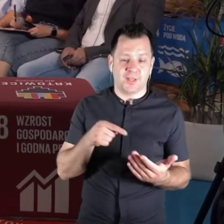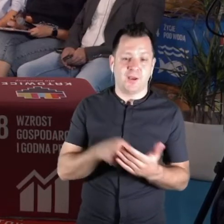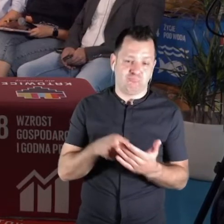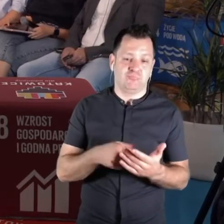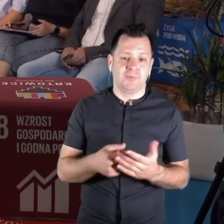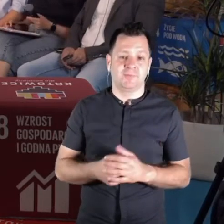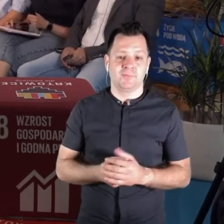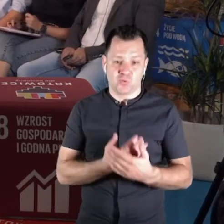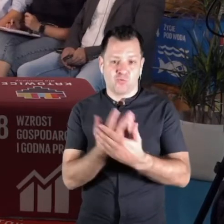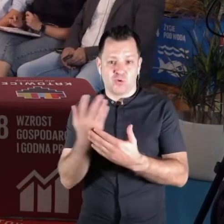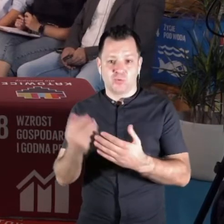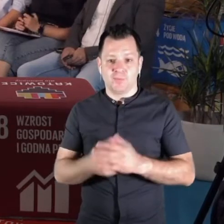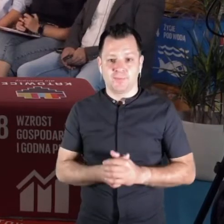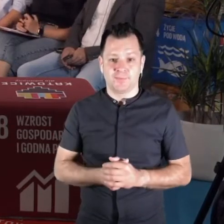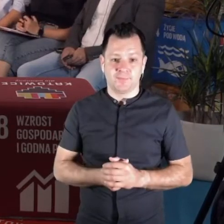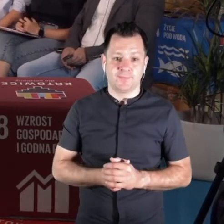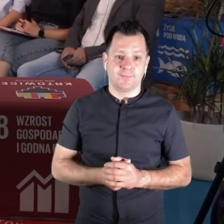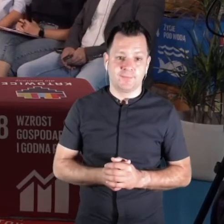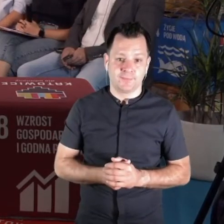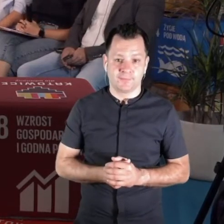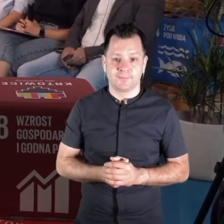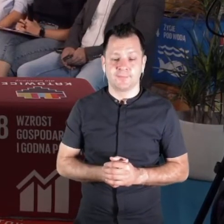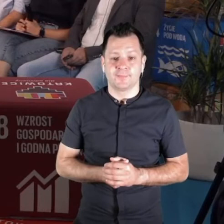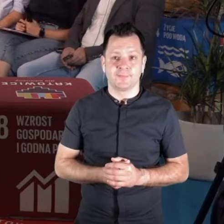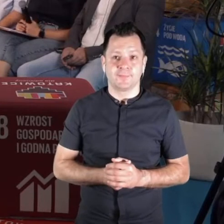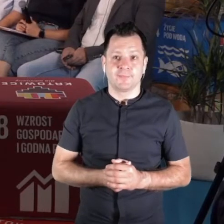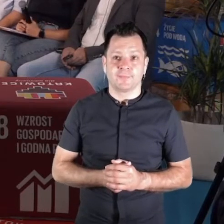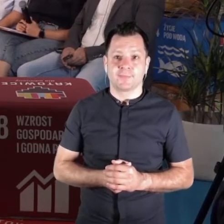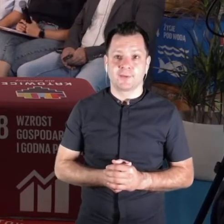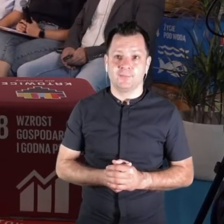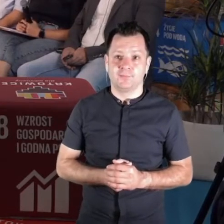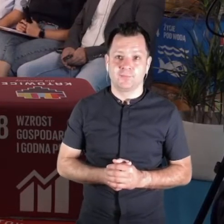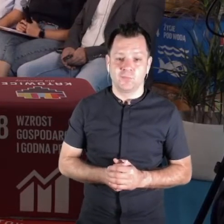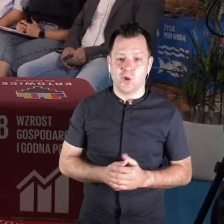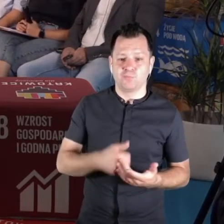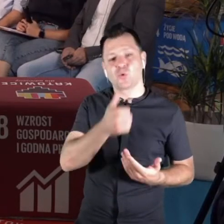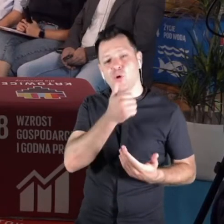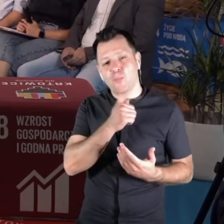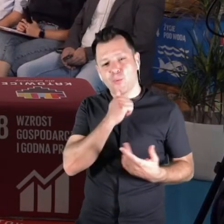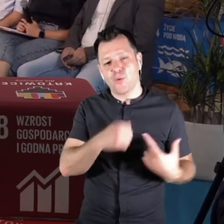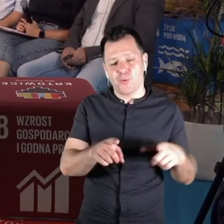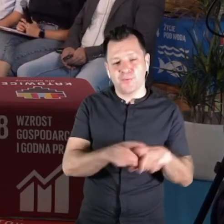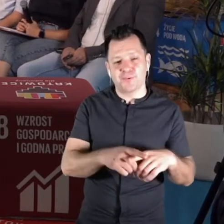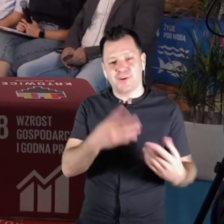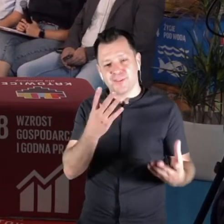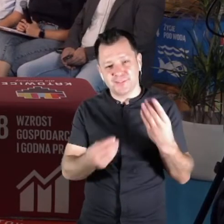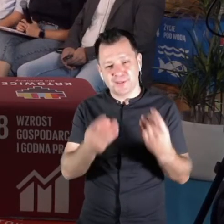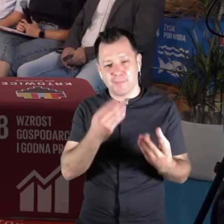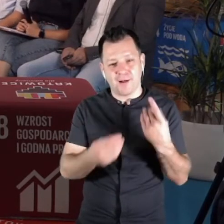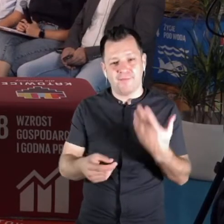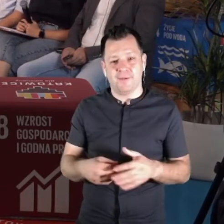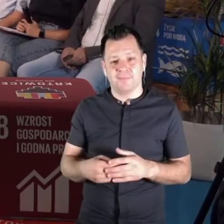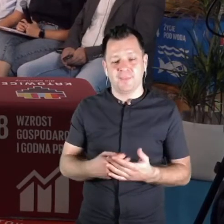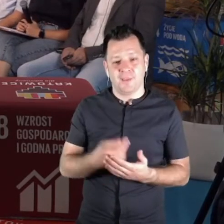swoich upraw. Próbują, tu też jest dla nich fajna zabawa i lekcja biologii